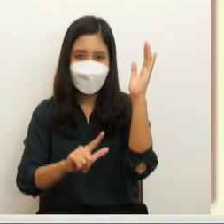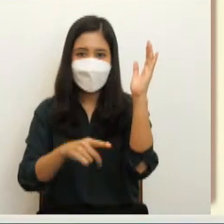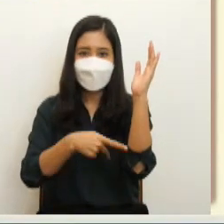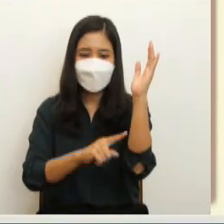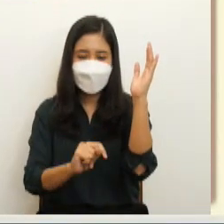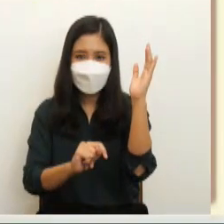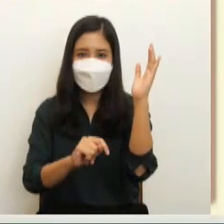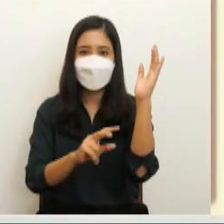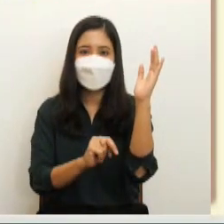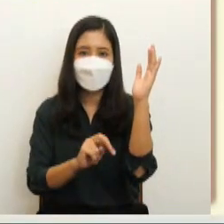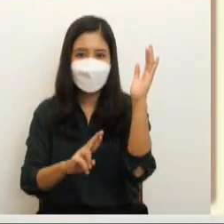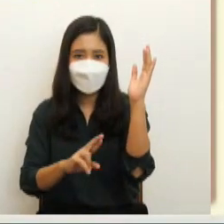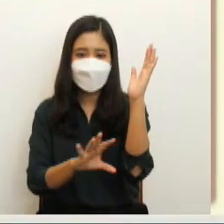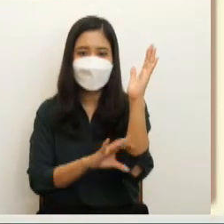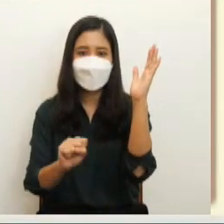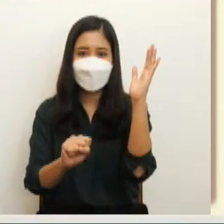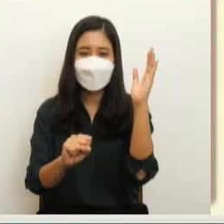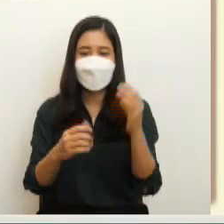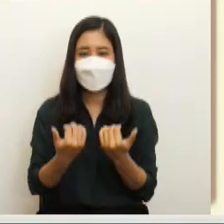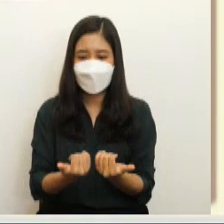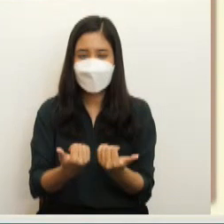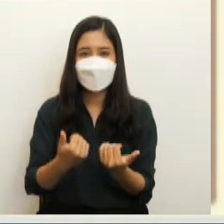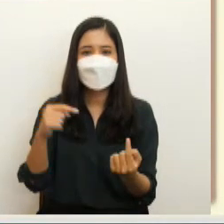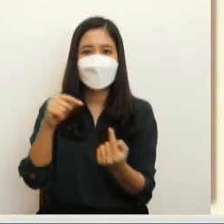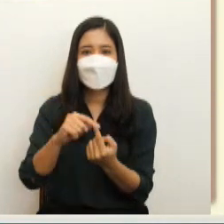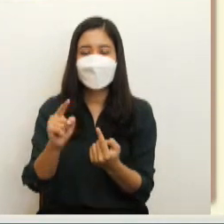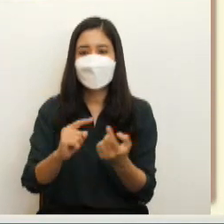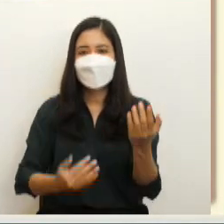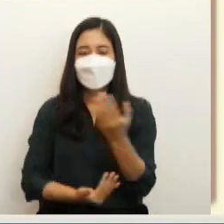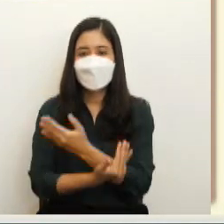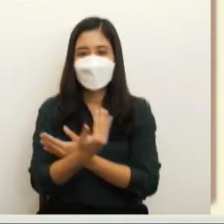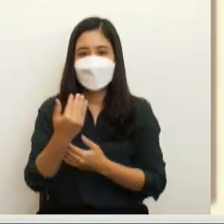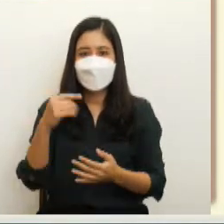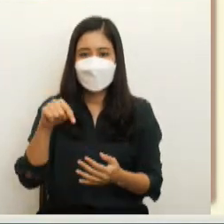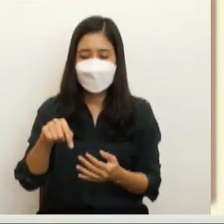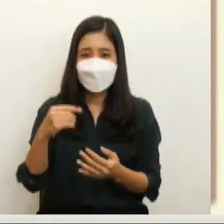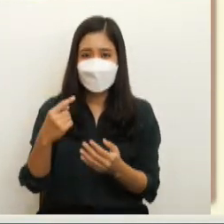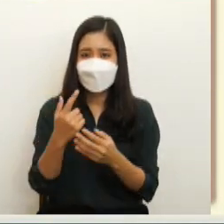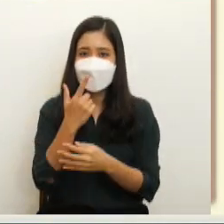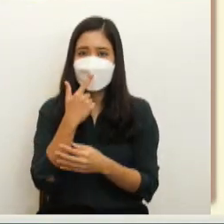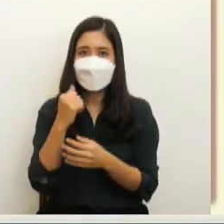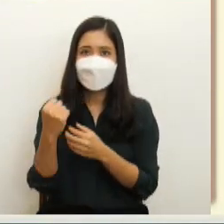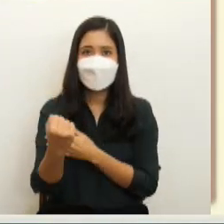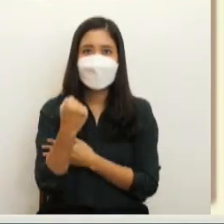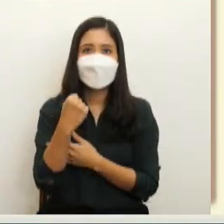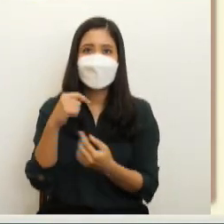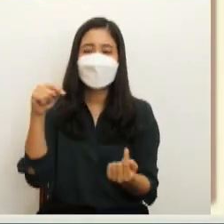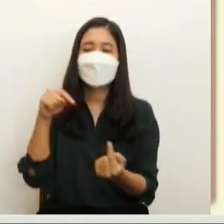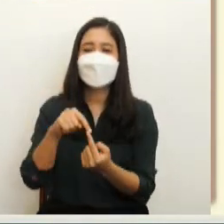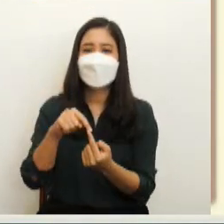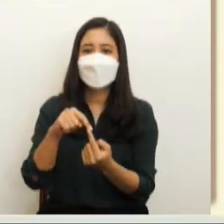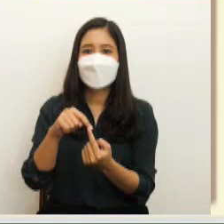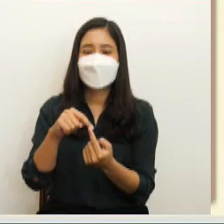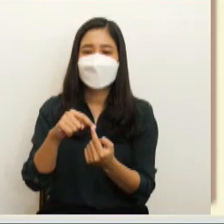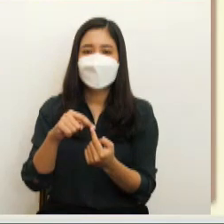าคำว่าเป็นจังหวัดทั้ง10จังหวัดที่อยู่ในพื้นที่สีแดงเข้มนั้นจึงถูกจำกัดการทำงาน